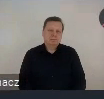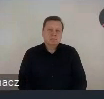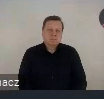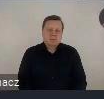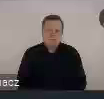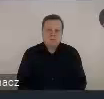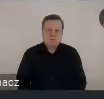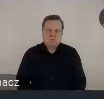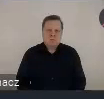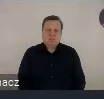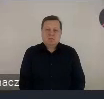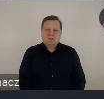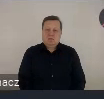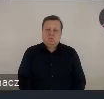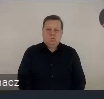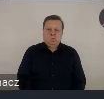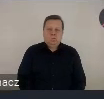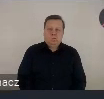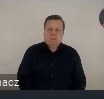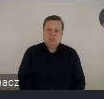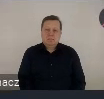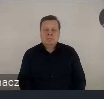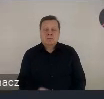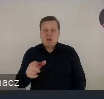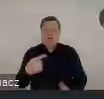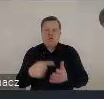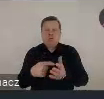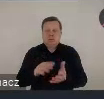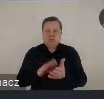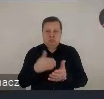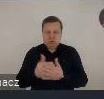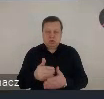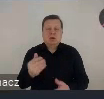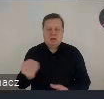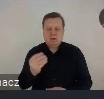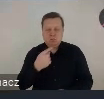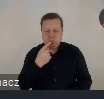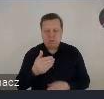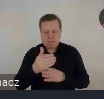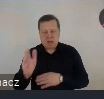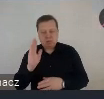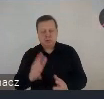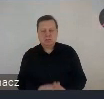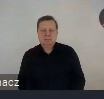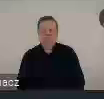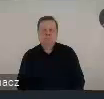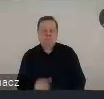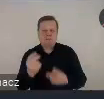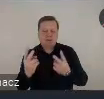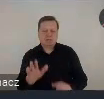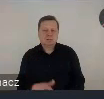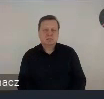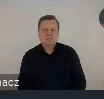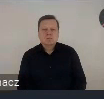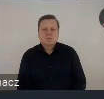Do tego ostatniego przykładu jeszcze wrócimy, bo jest dosyć istotny.